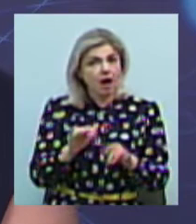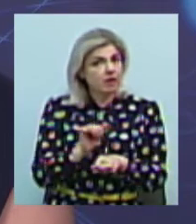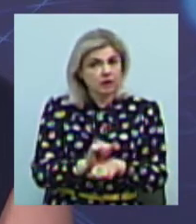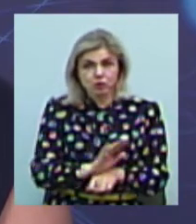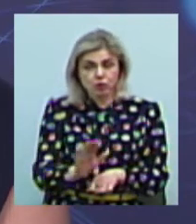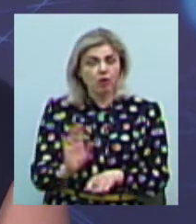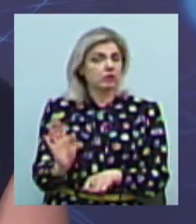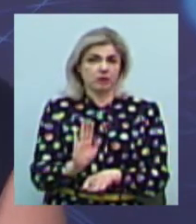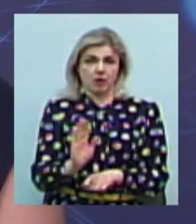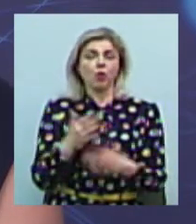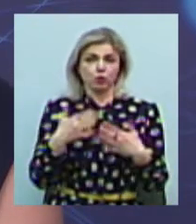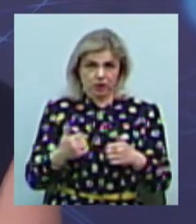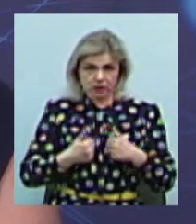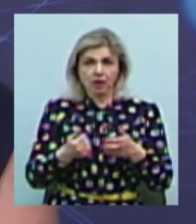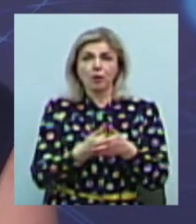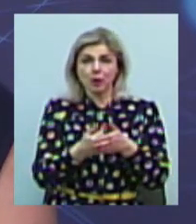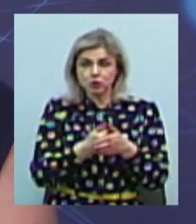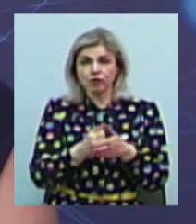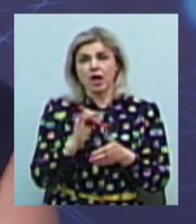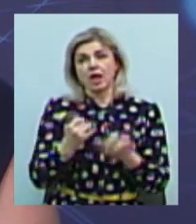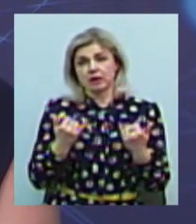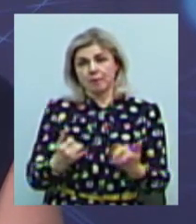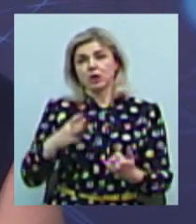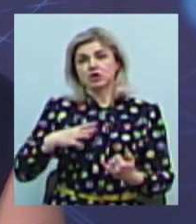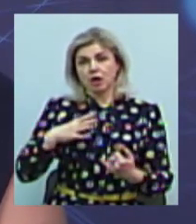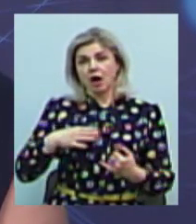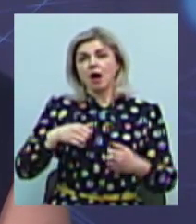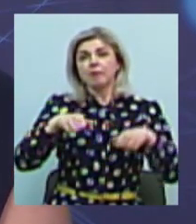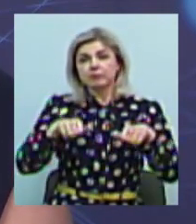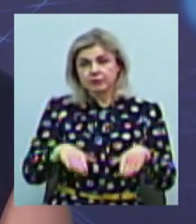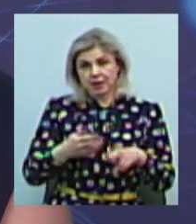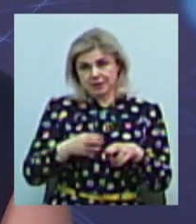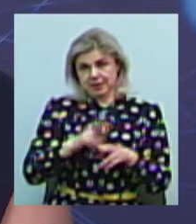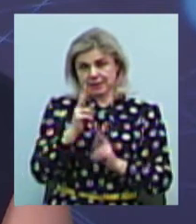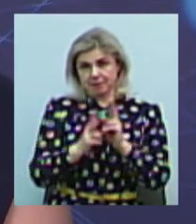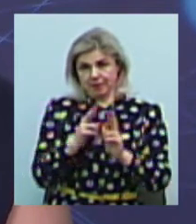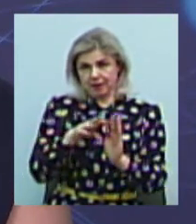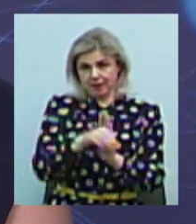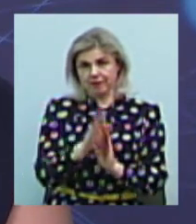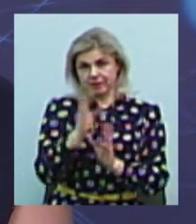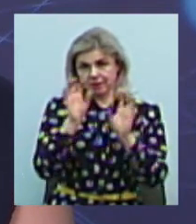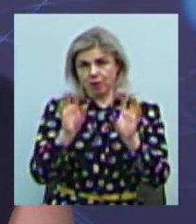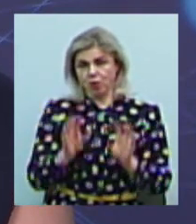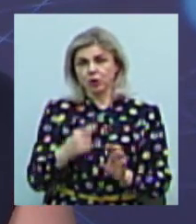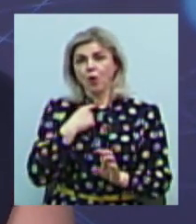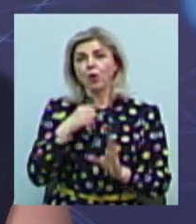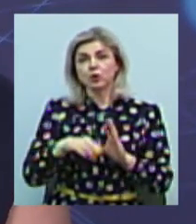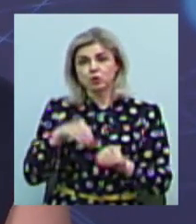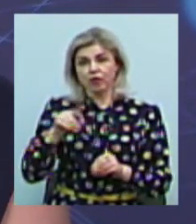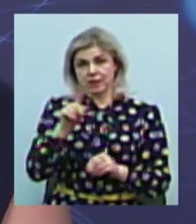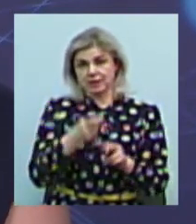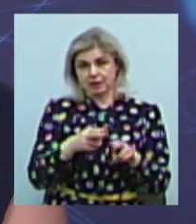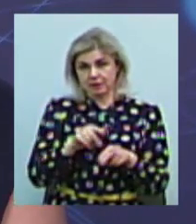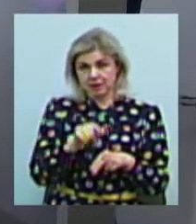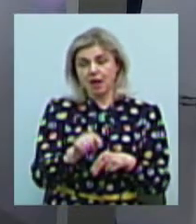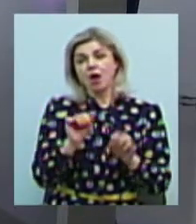вона вже просувається, і тепер ми чекаємо прийняття цих змін до закону, голосування за нього, і, можливо, в